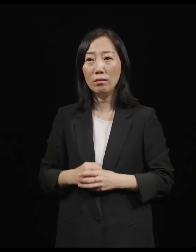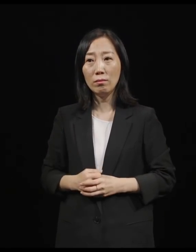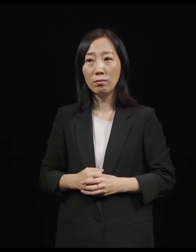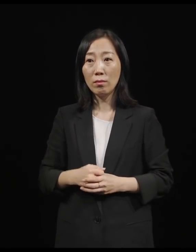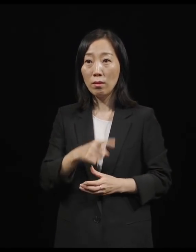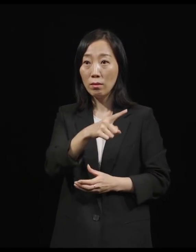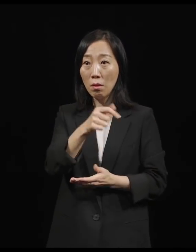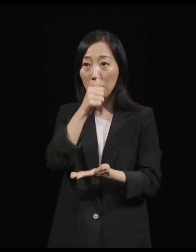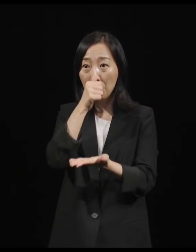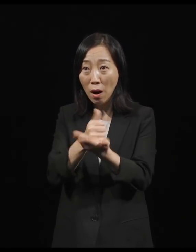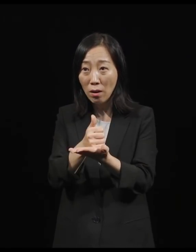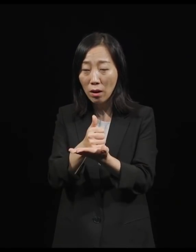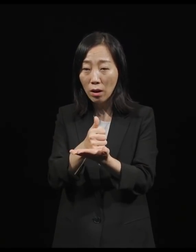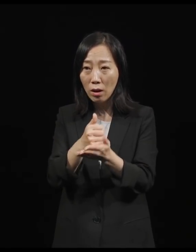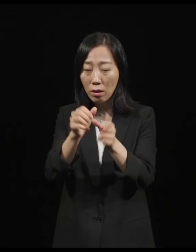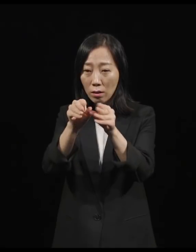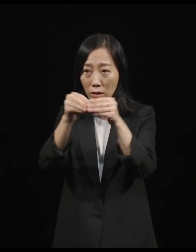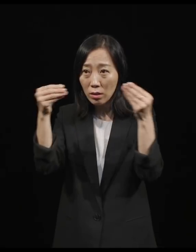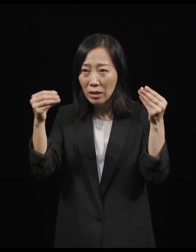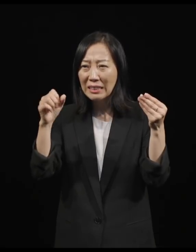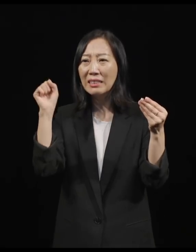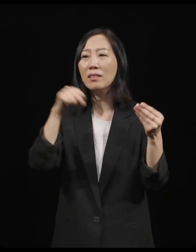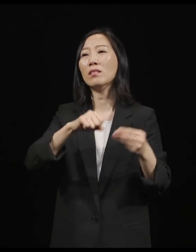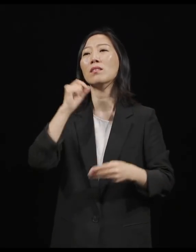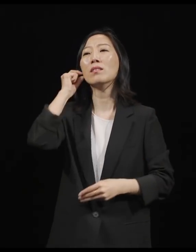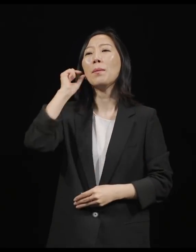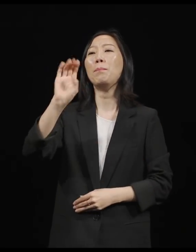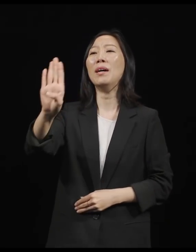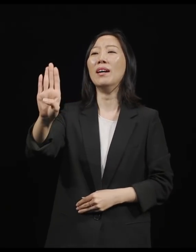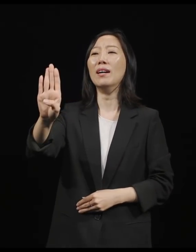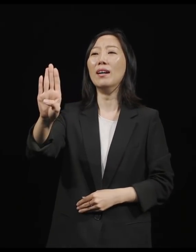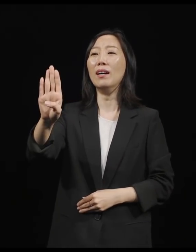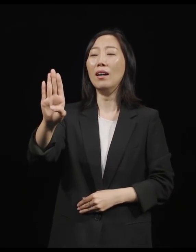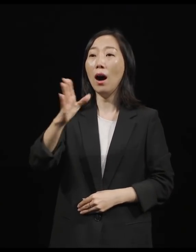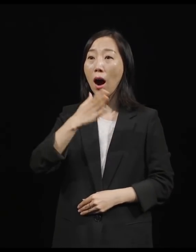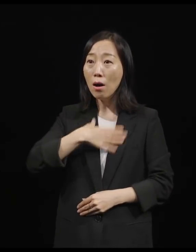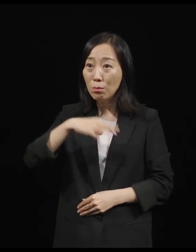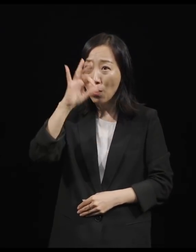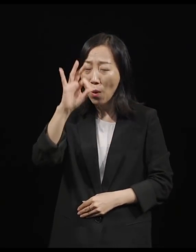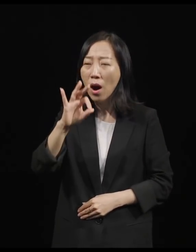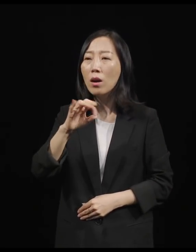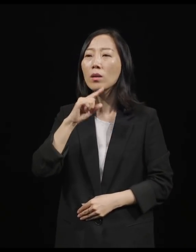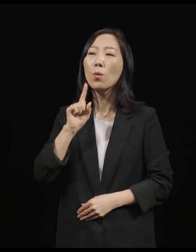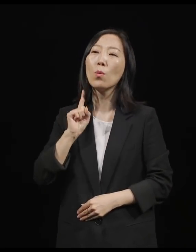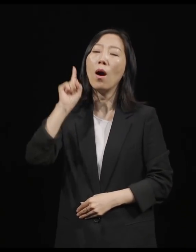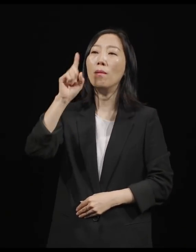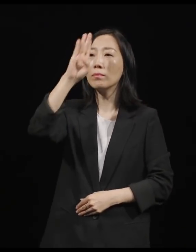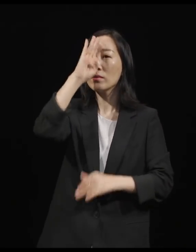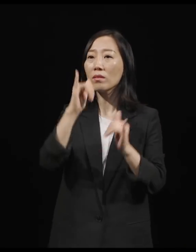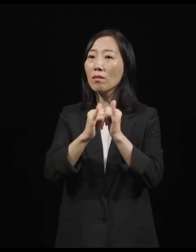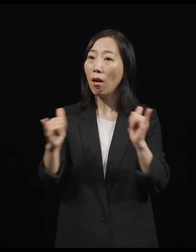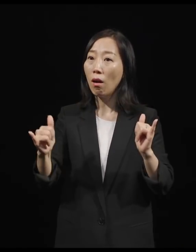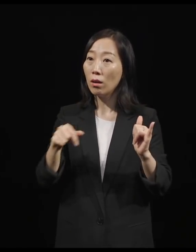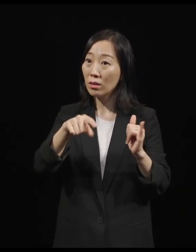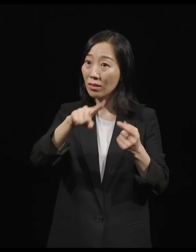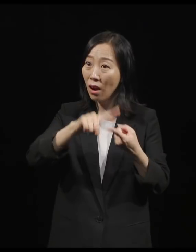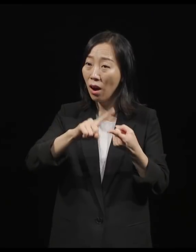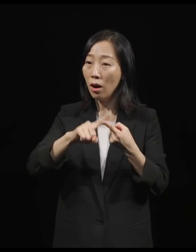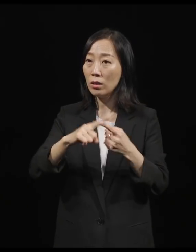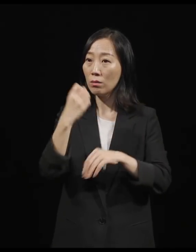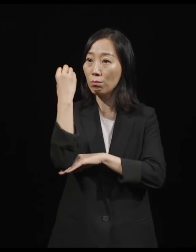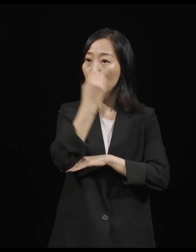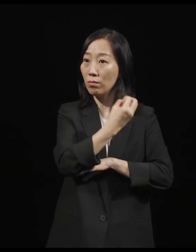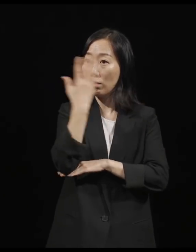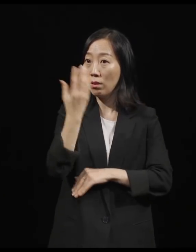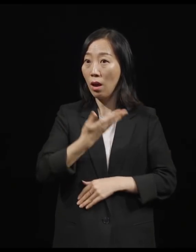범죄자가 알고 보니 혈액형이 B형이더라. 알고 보니 고혈압 환자더라. 이런 식으로 뉴스는 보도하지